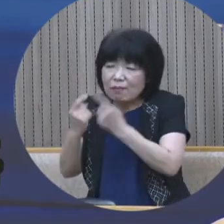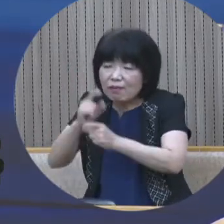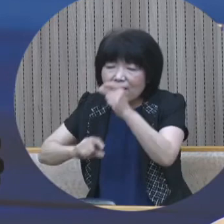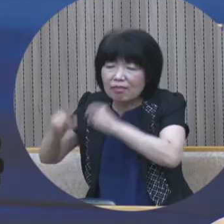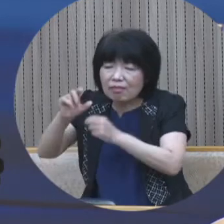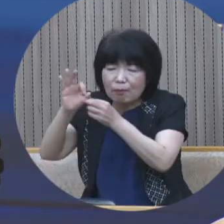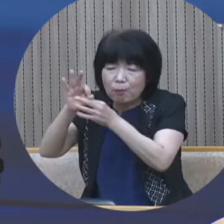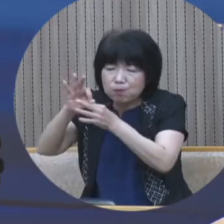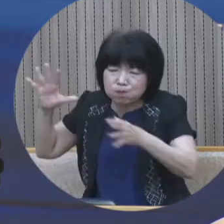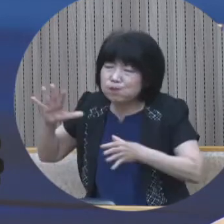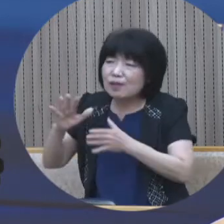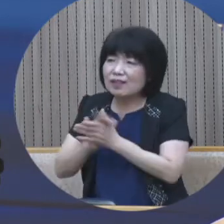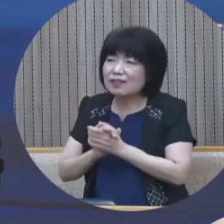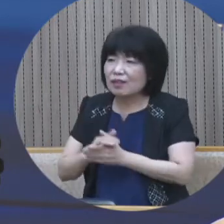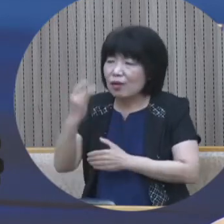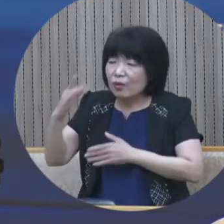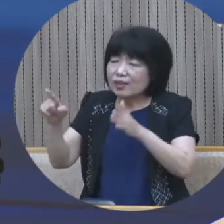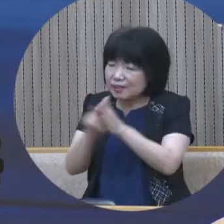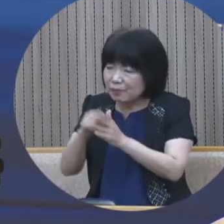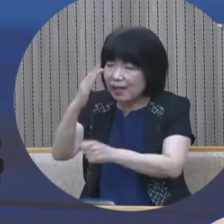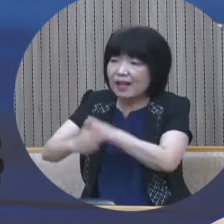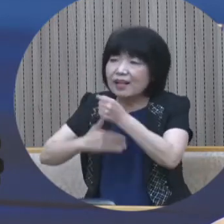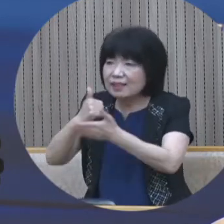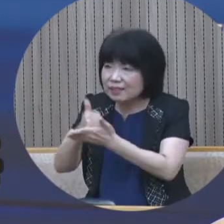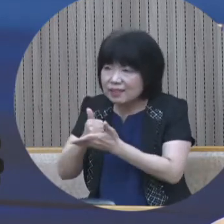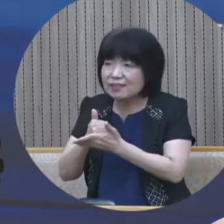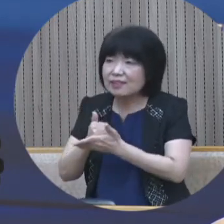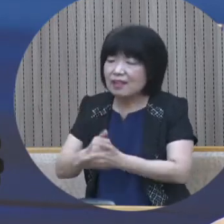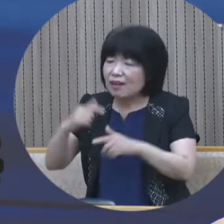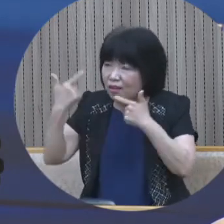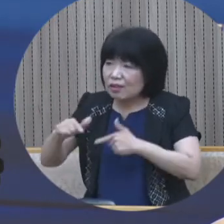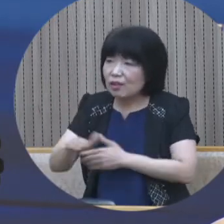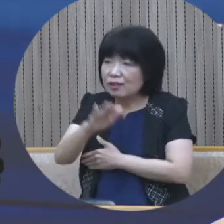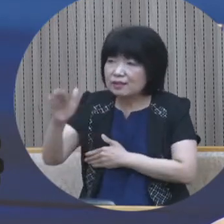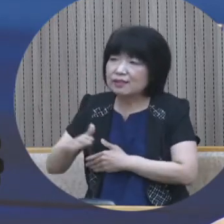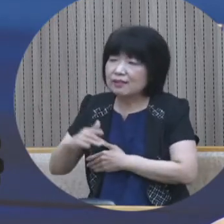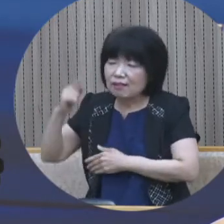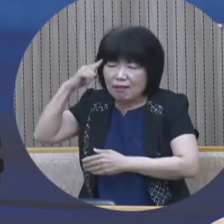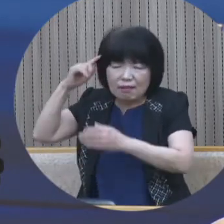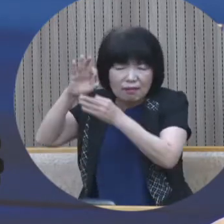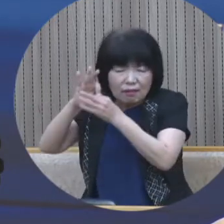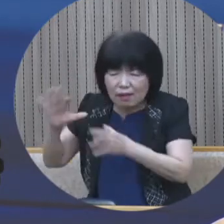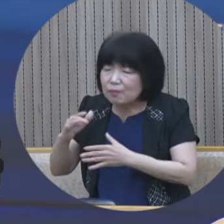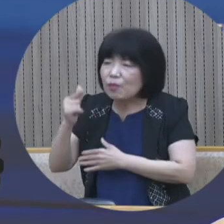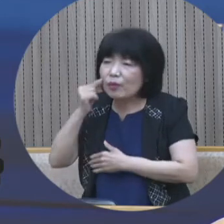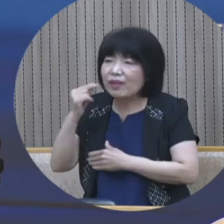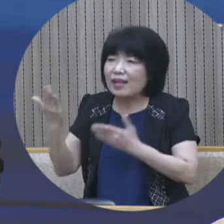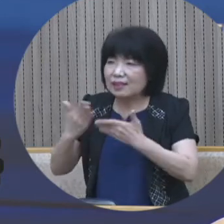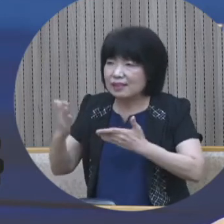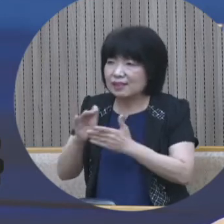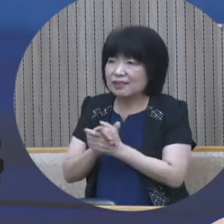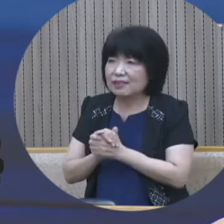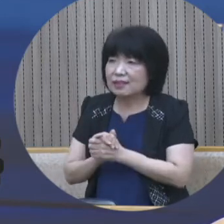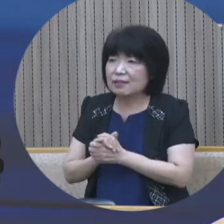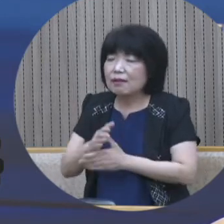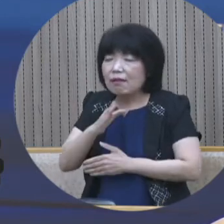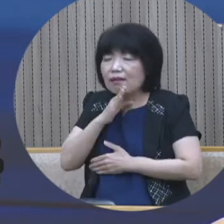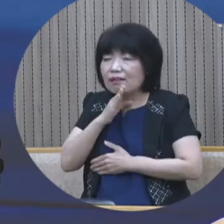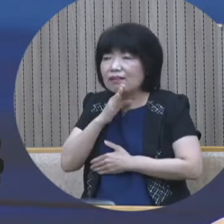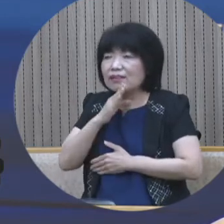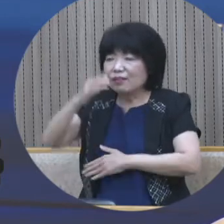뛰어넘으십니다. 우리가 신앙하는 하나님은 언제나 우리가 상상하지 못한 일을